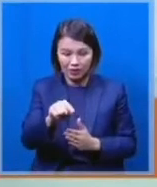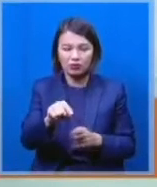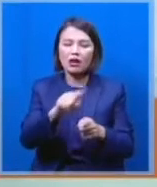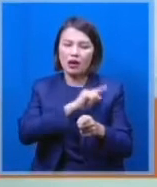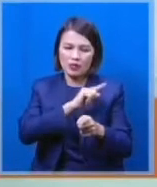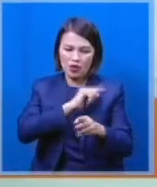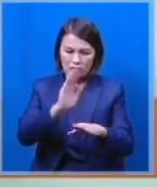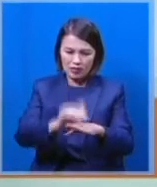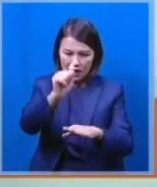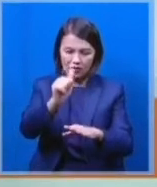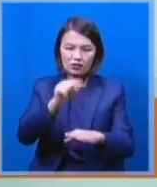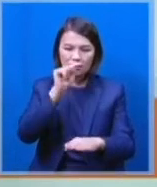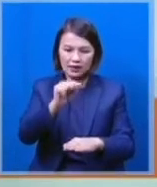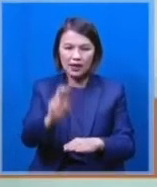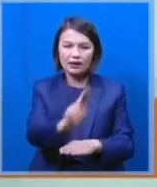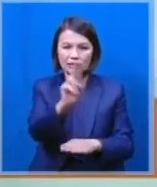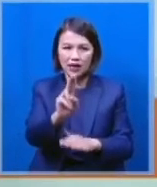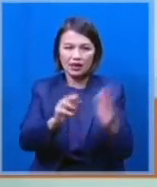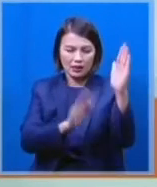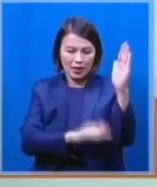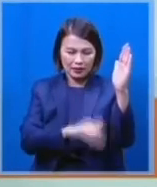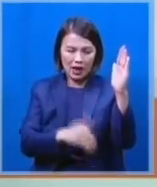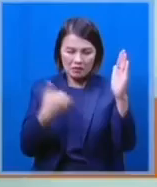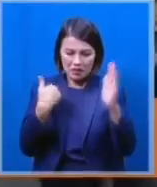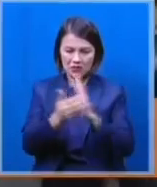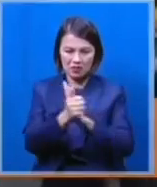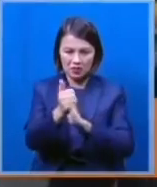ซึ่งถ้าพูดถึงในภาคใต้มันจะมีเยอะอยู่พอสมควร